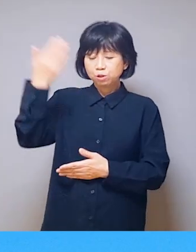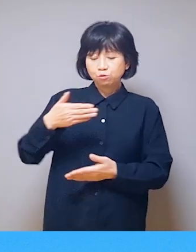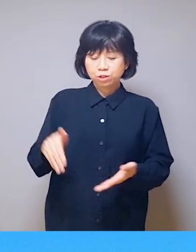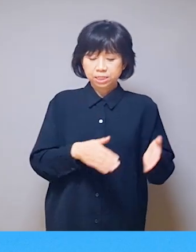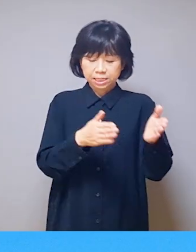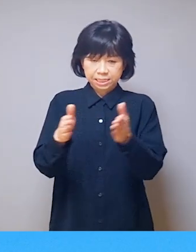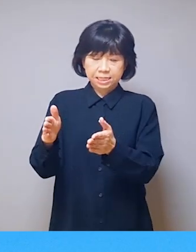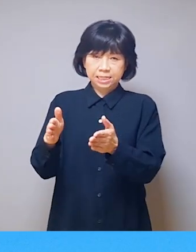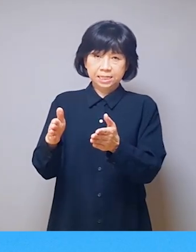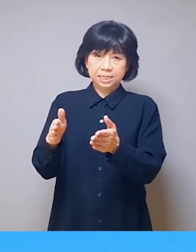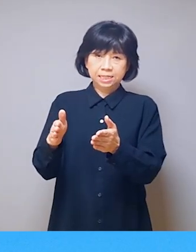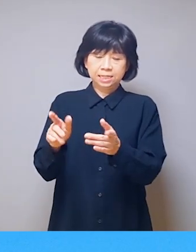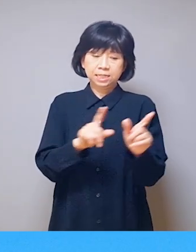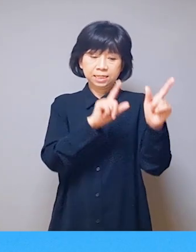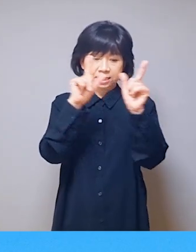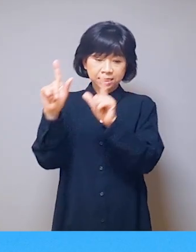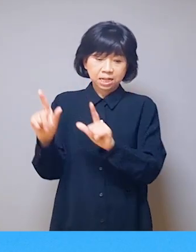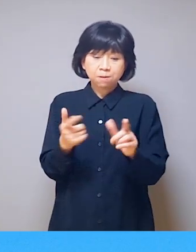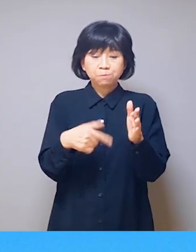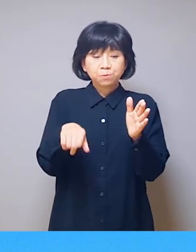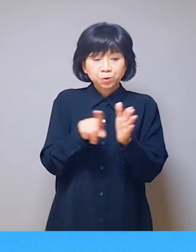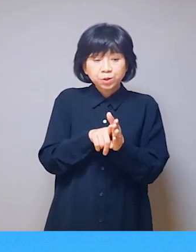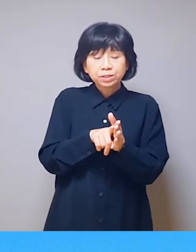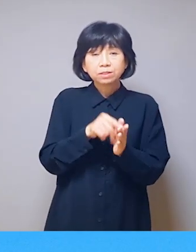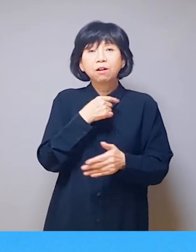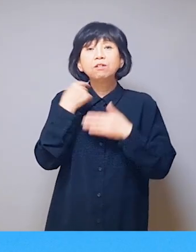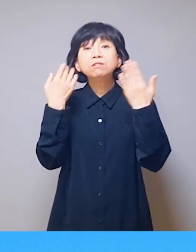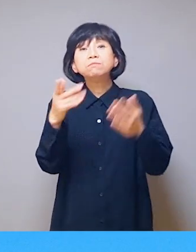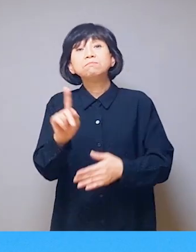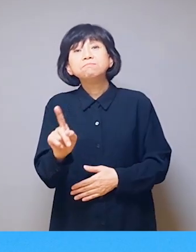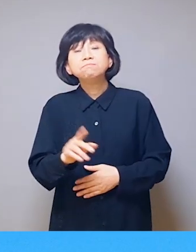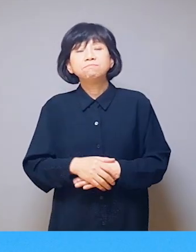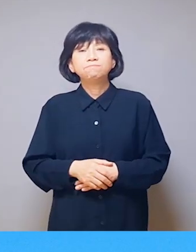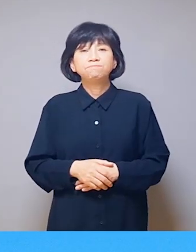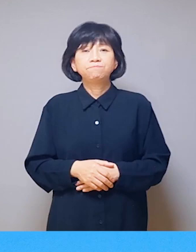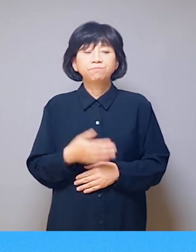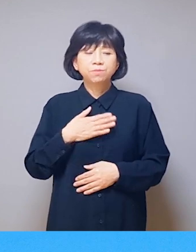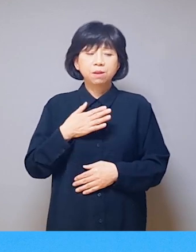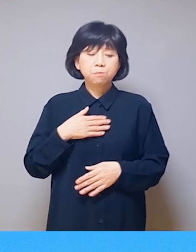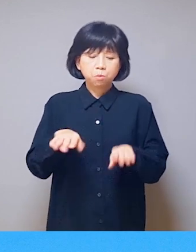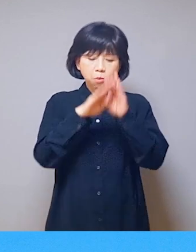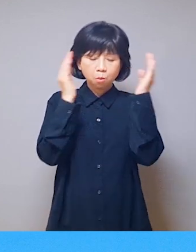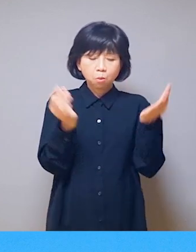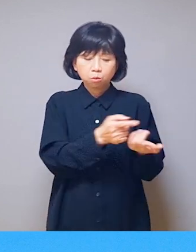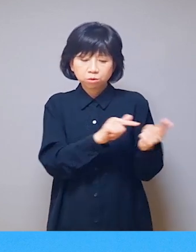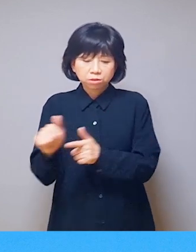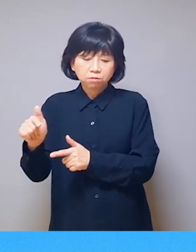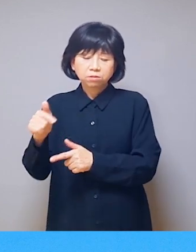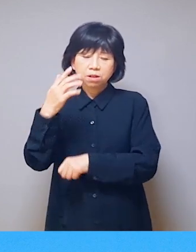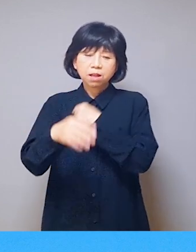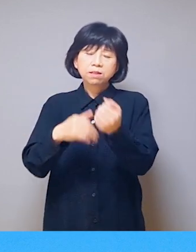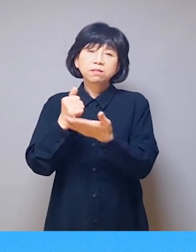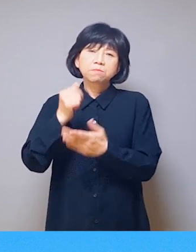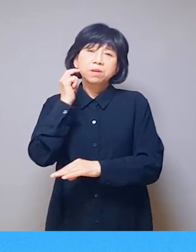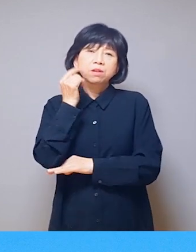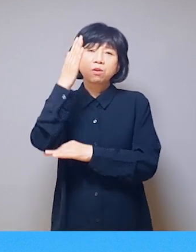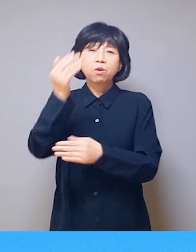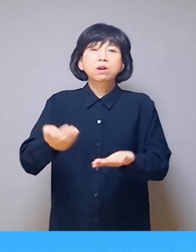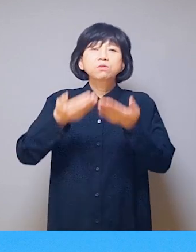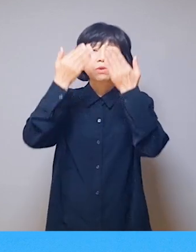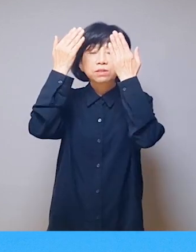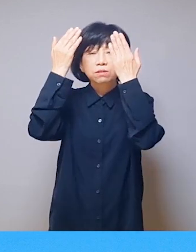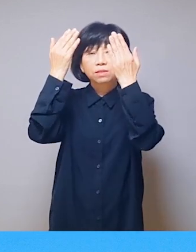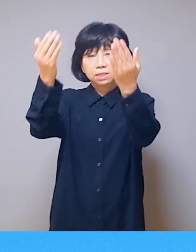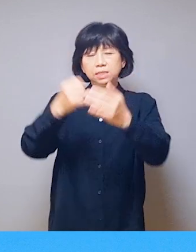걷기 위해 어떠십니까? 여러분은 무엇을 헌신하고 계십니까? 헌신은 우리의 모든 것을 하나님의 영광을 위해 드리는 것입니다. 바울은